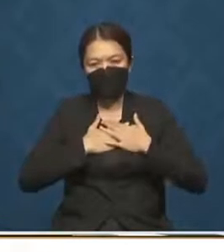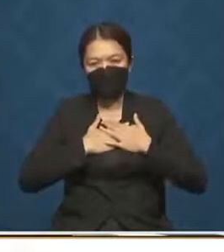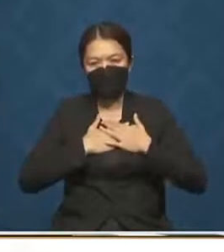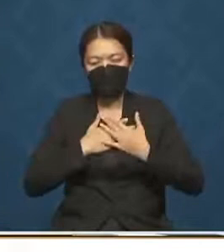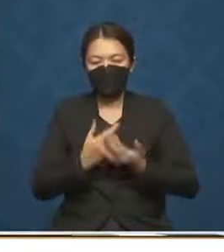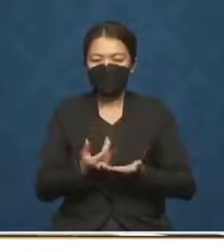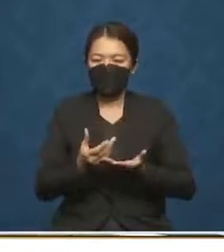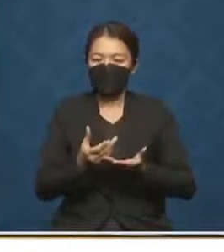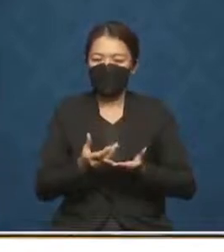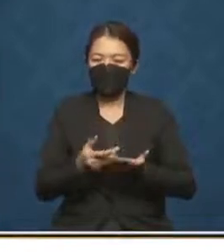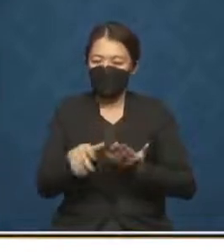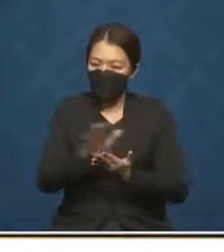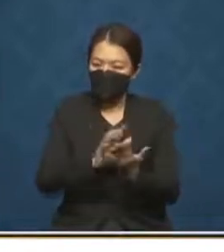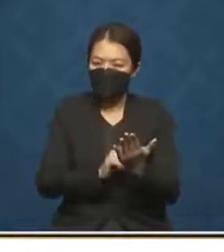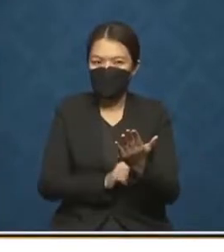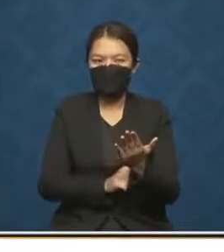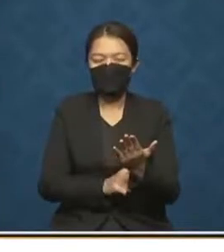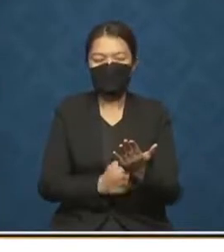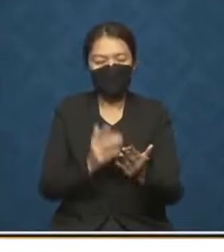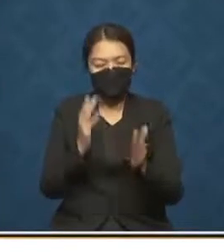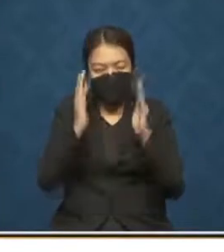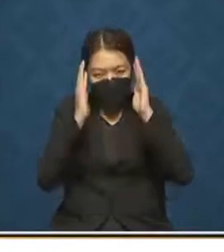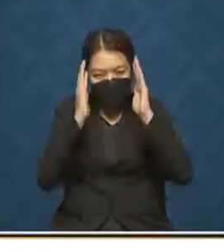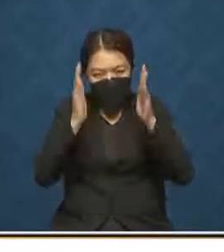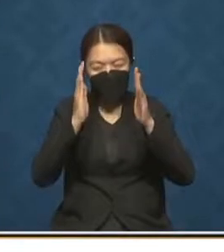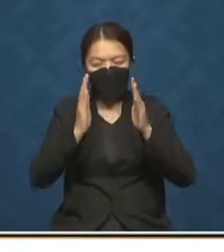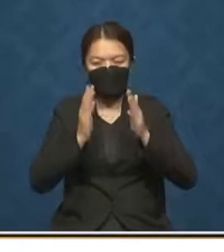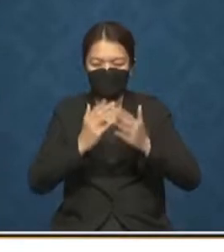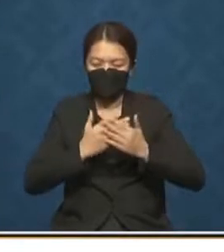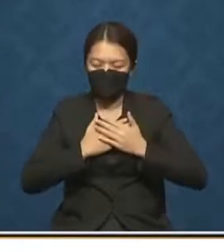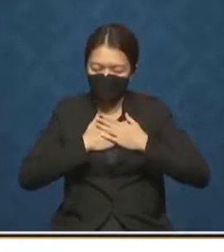ลักแผนดินมีความปลตนาดีต่อแนดิน